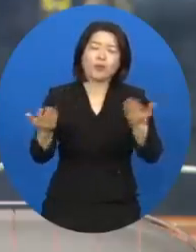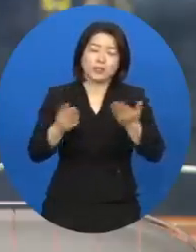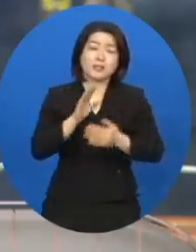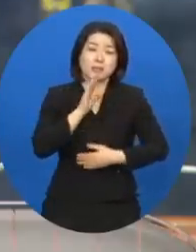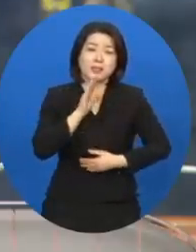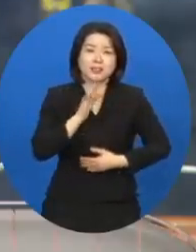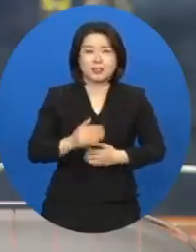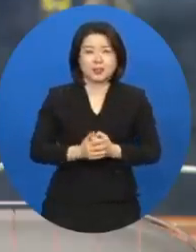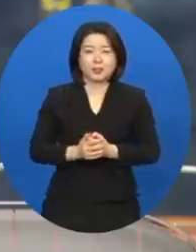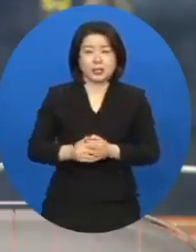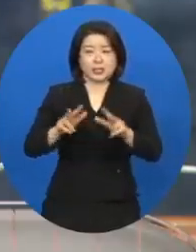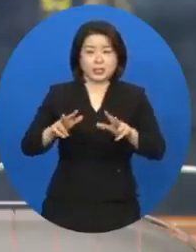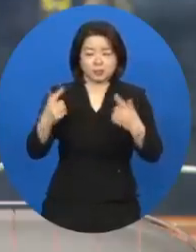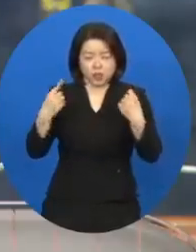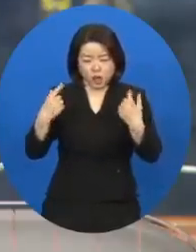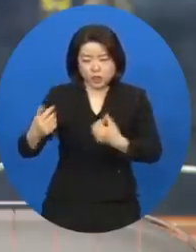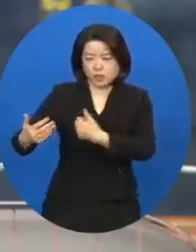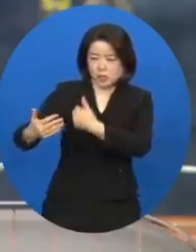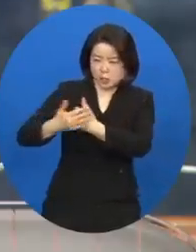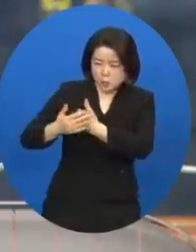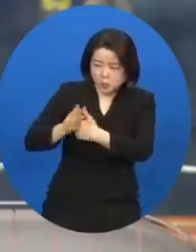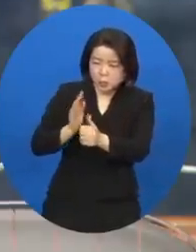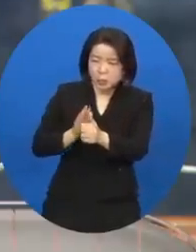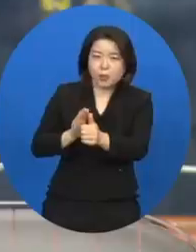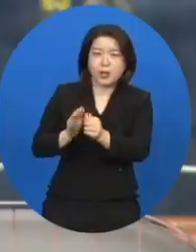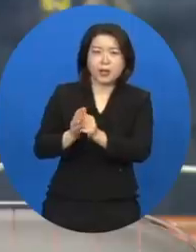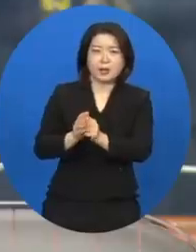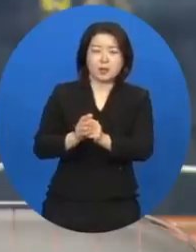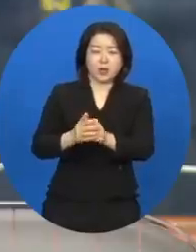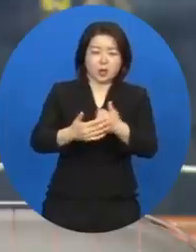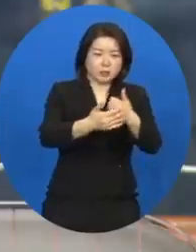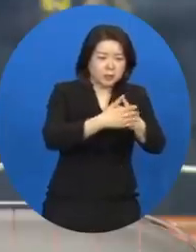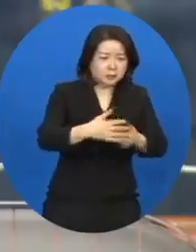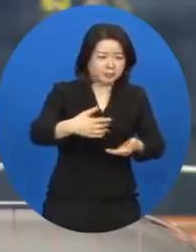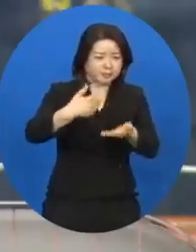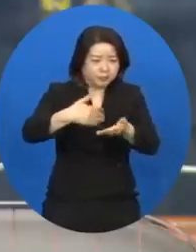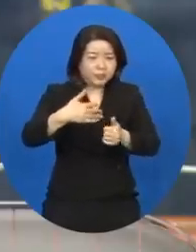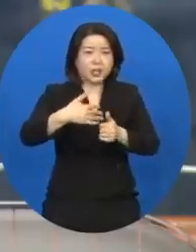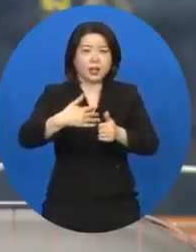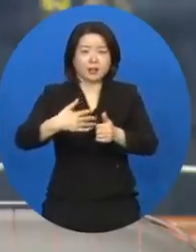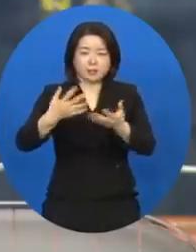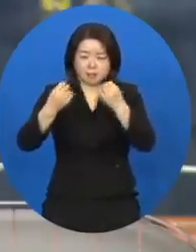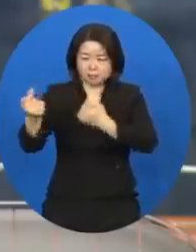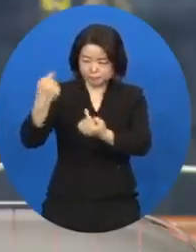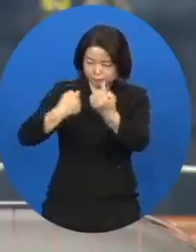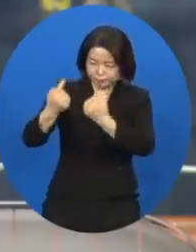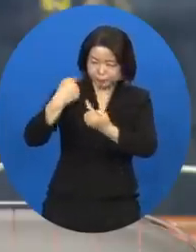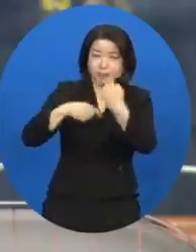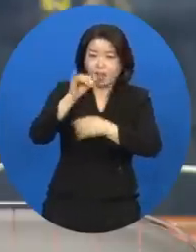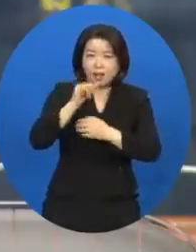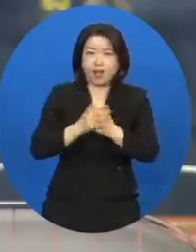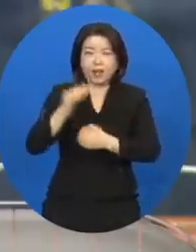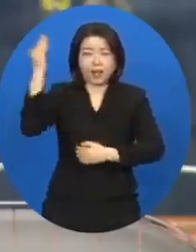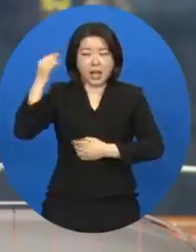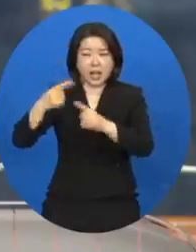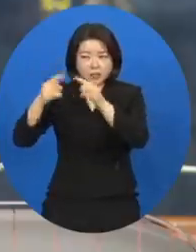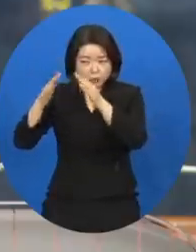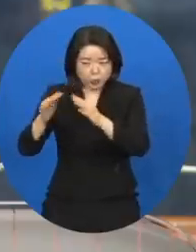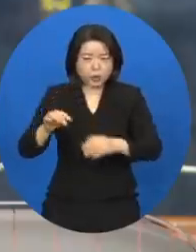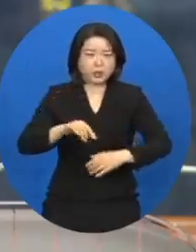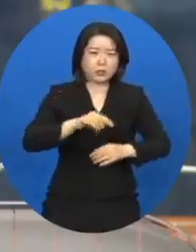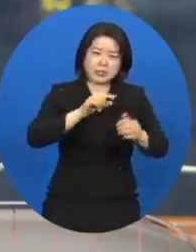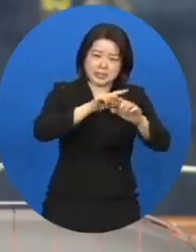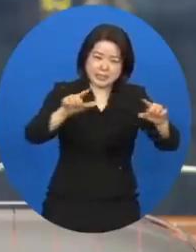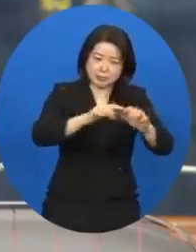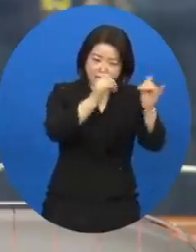지금도 도와달라, 지원해달라 요청들이 많이 옵니다. 한국 교회에서, 사회에서,